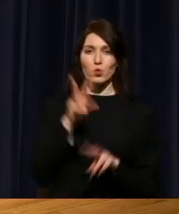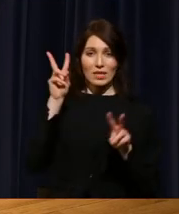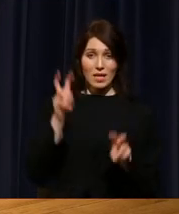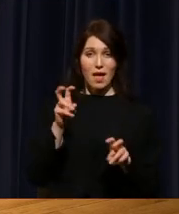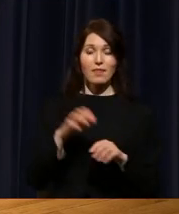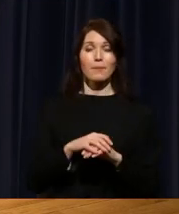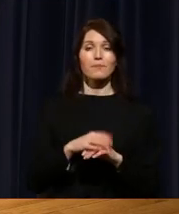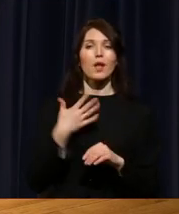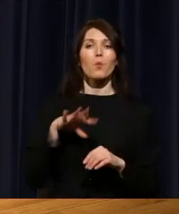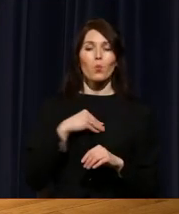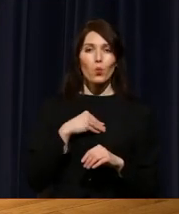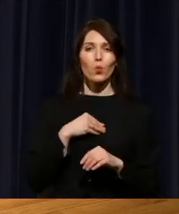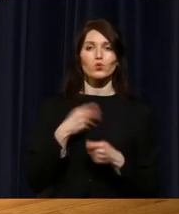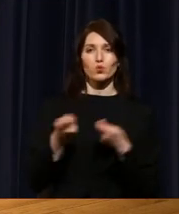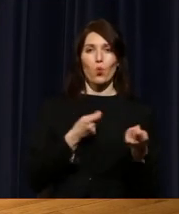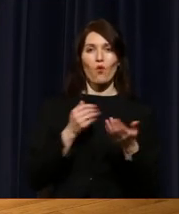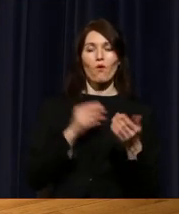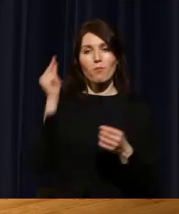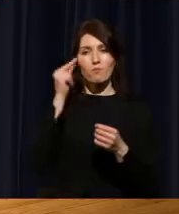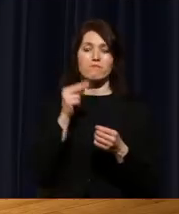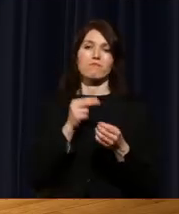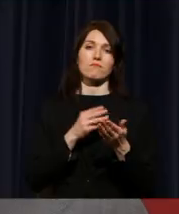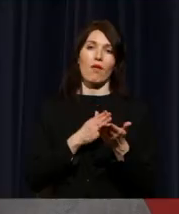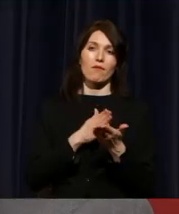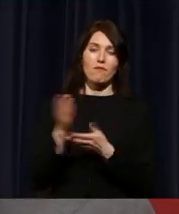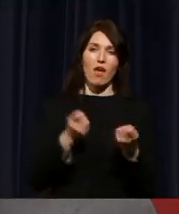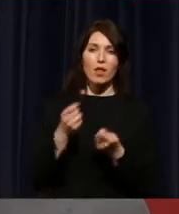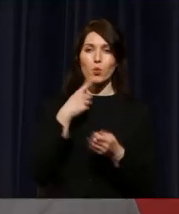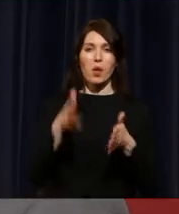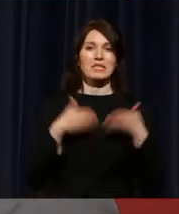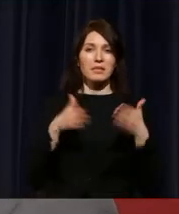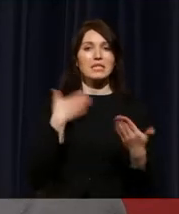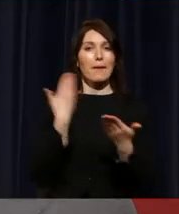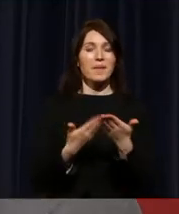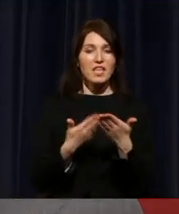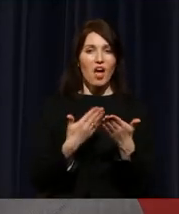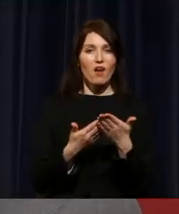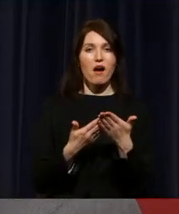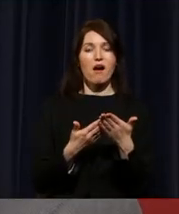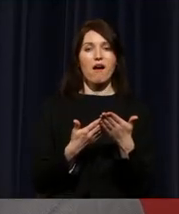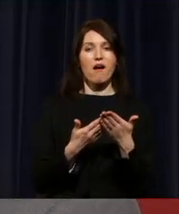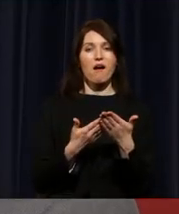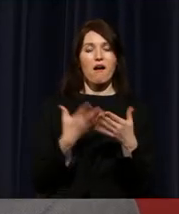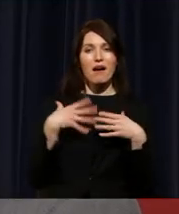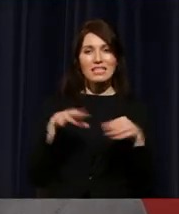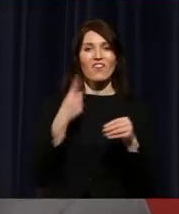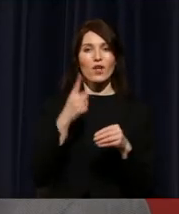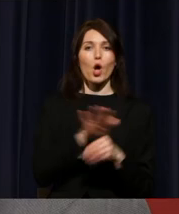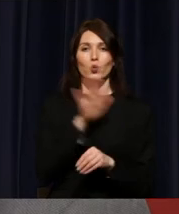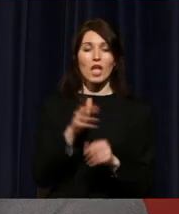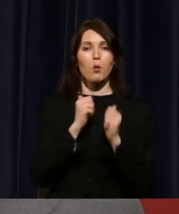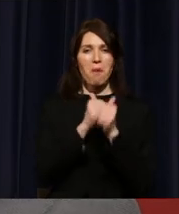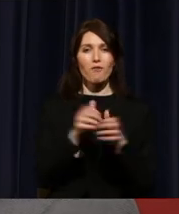mūsu docētāji, ārsti no slimnīcām piedāvā iziet šo vienu dienu